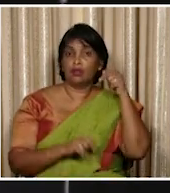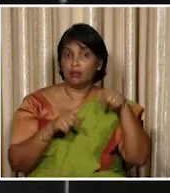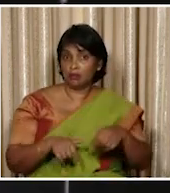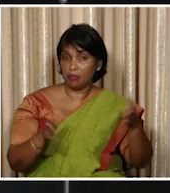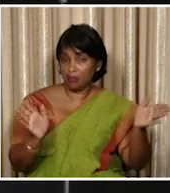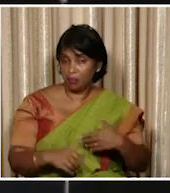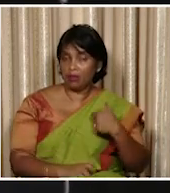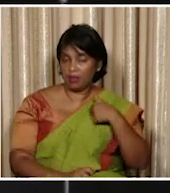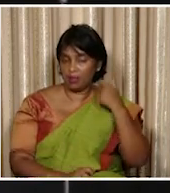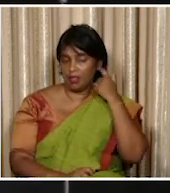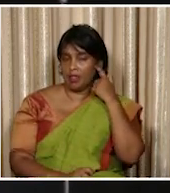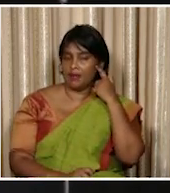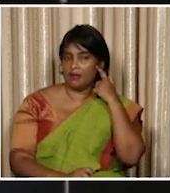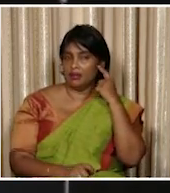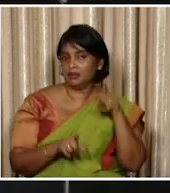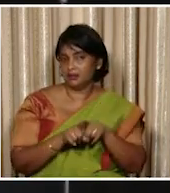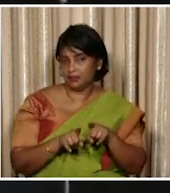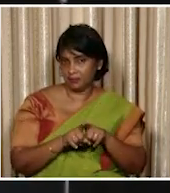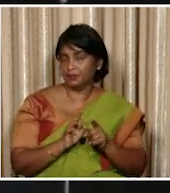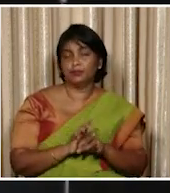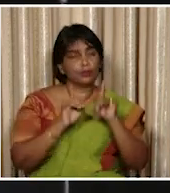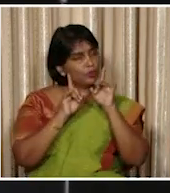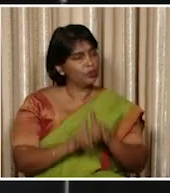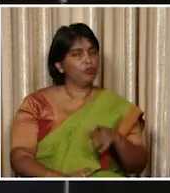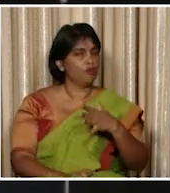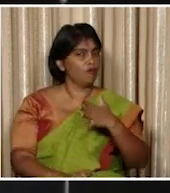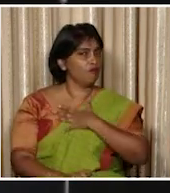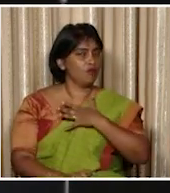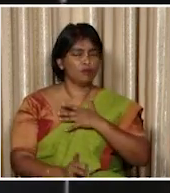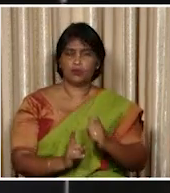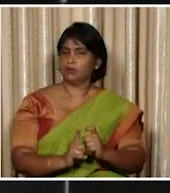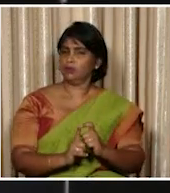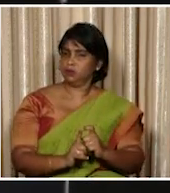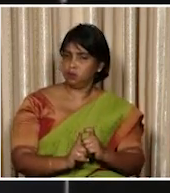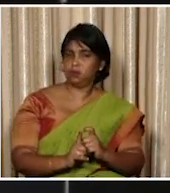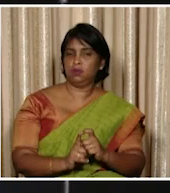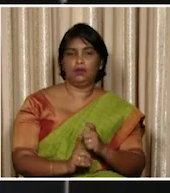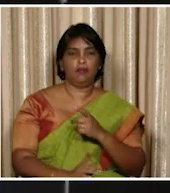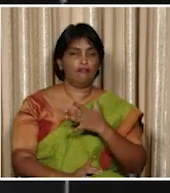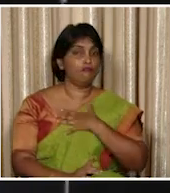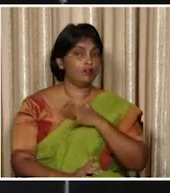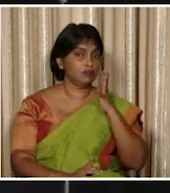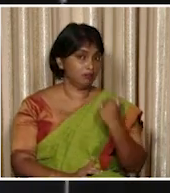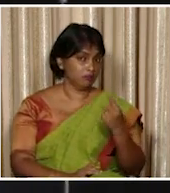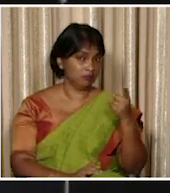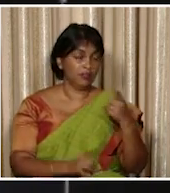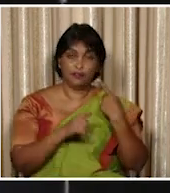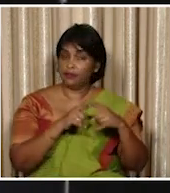මට ඇහෙන පාටයි. එතරම් ගාම්භීර කටහඬක් එතුමාට තිබුණා විතරක්